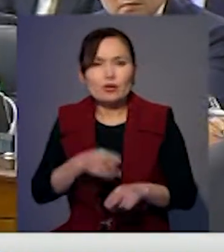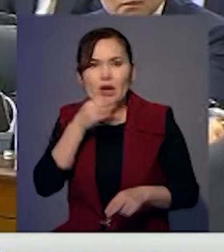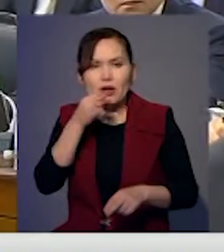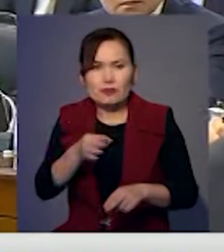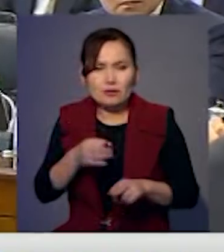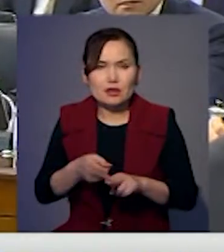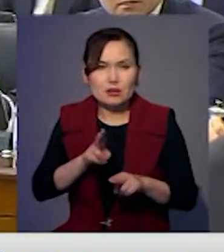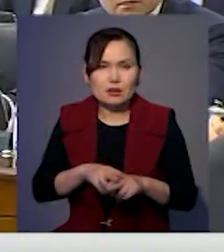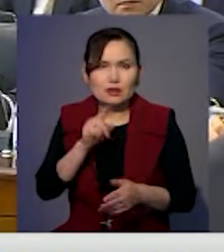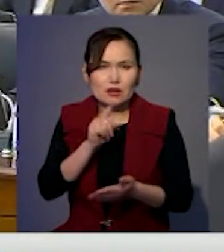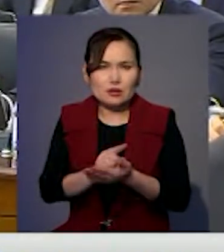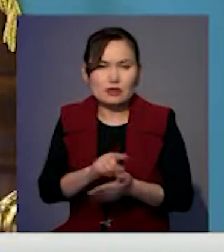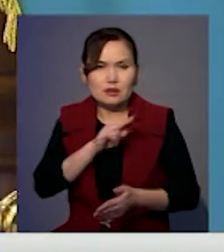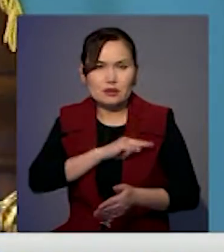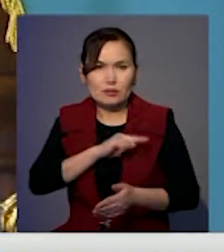берді.